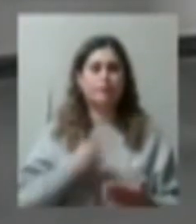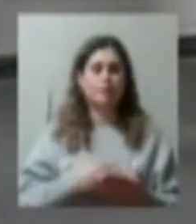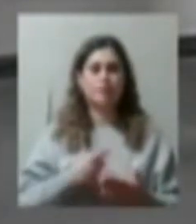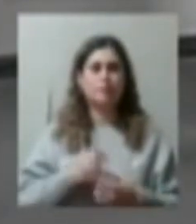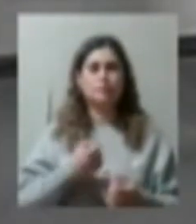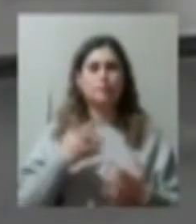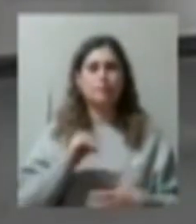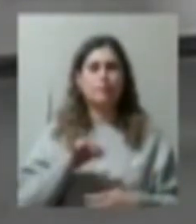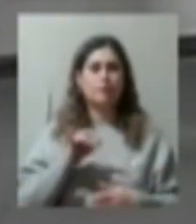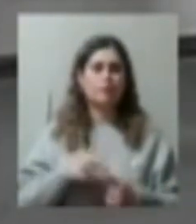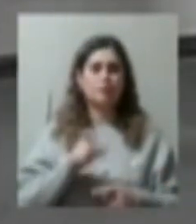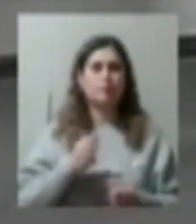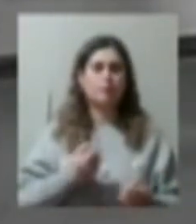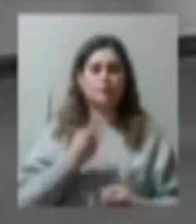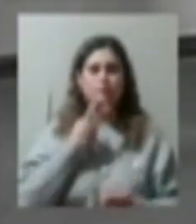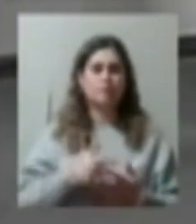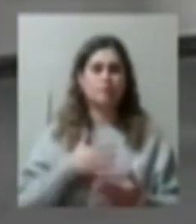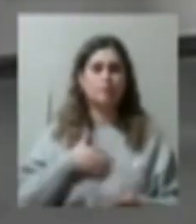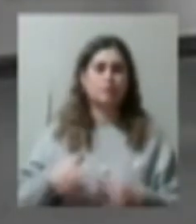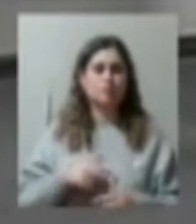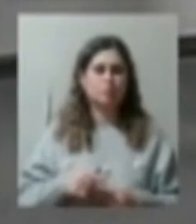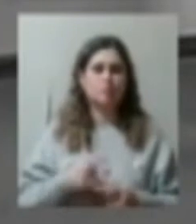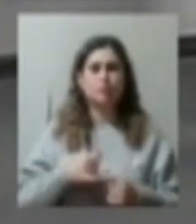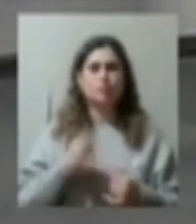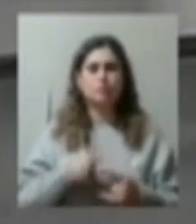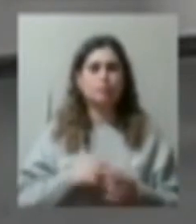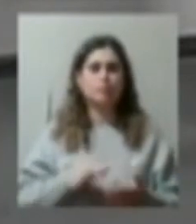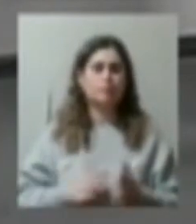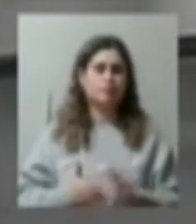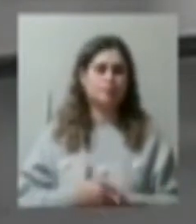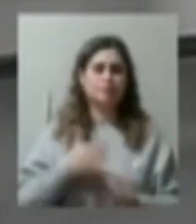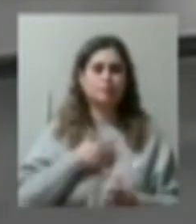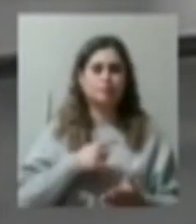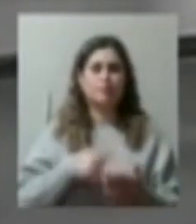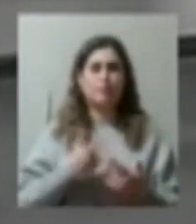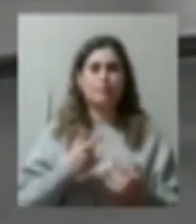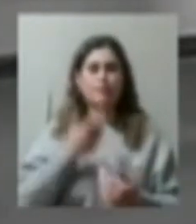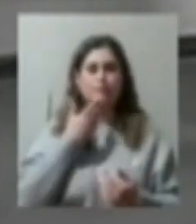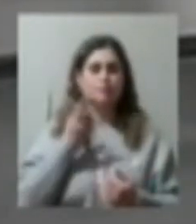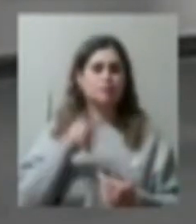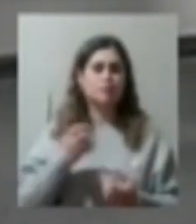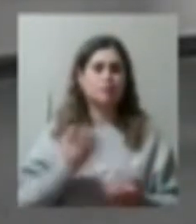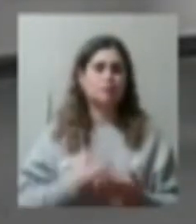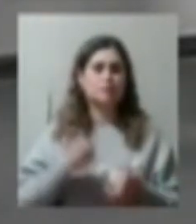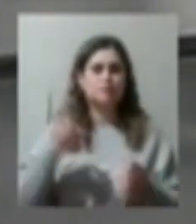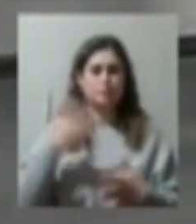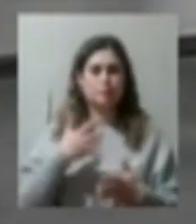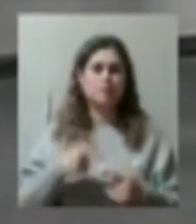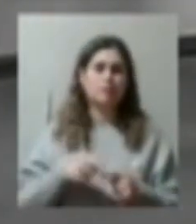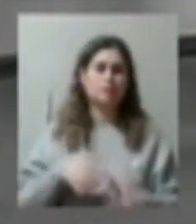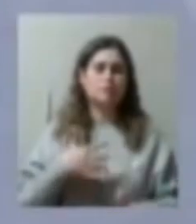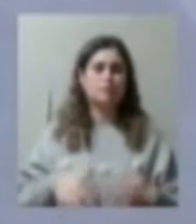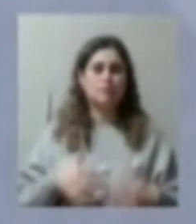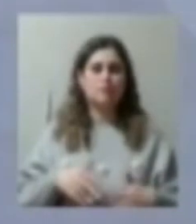і водії бачили наших пішоходів, тим паче в умовах нашого міста, де не завжди є освітлення або воно слабке.